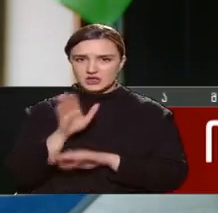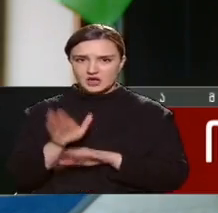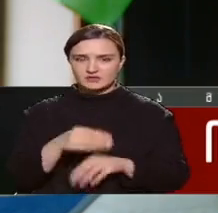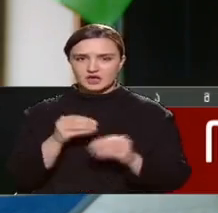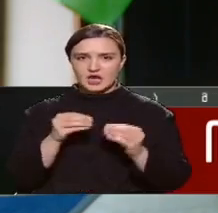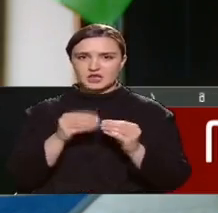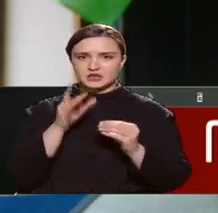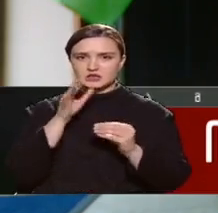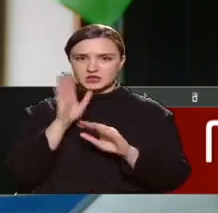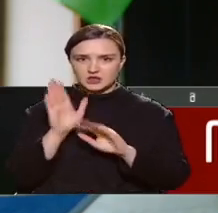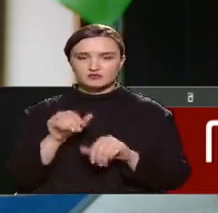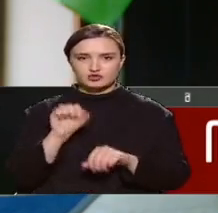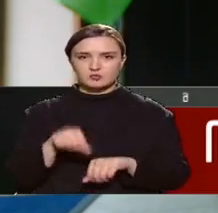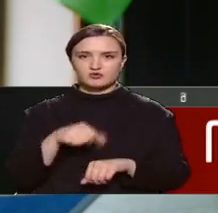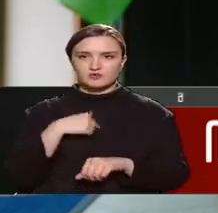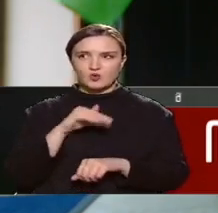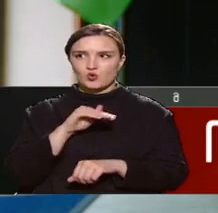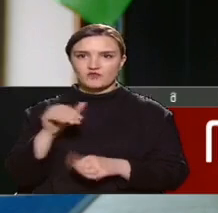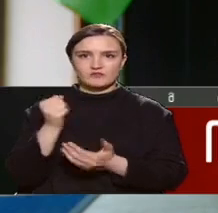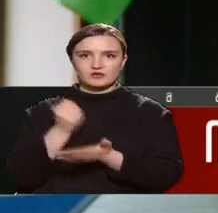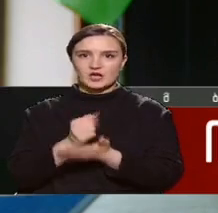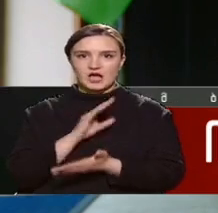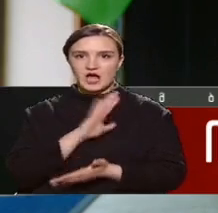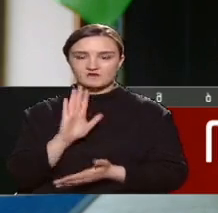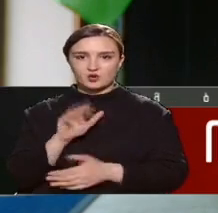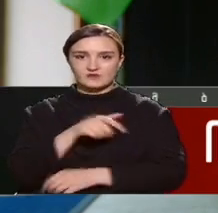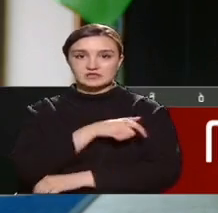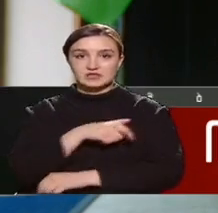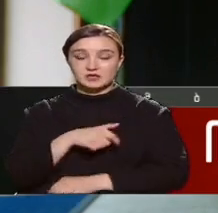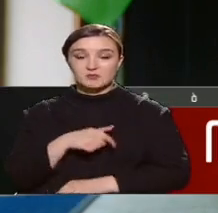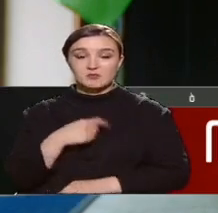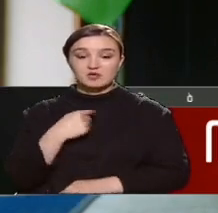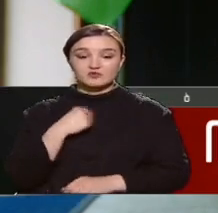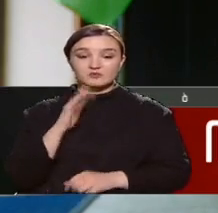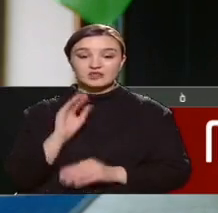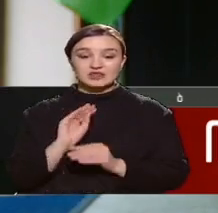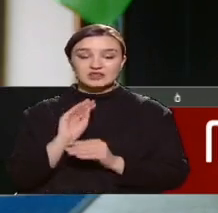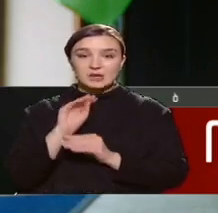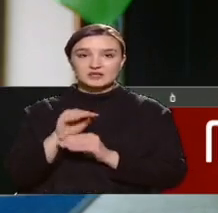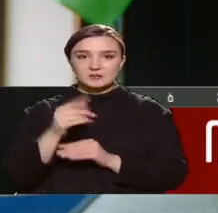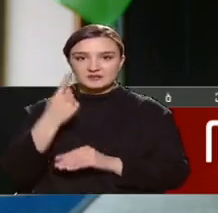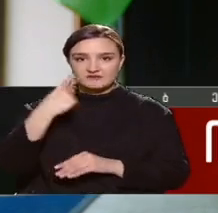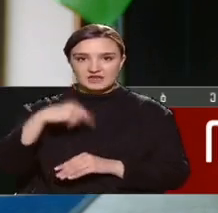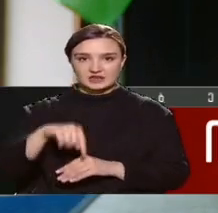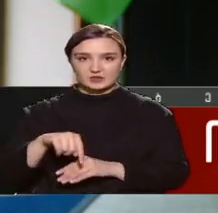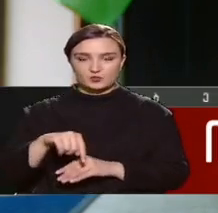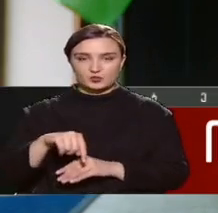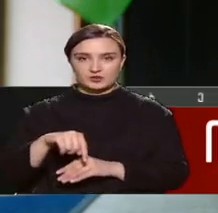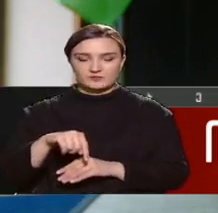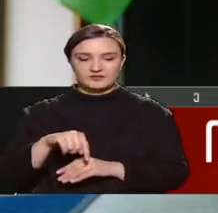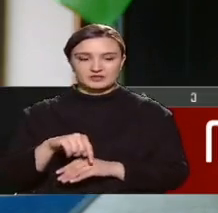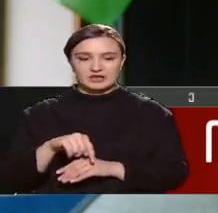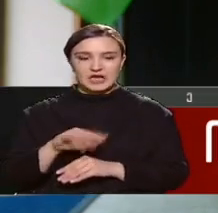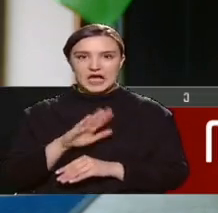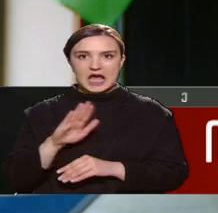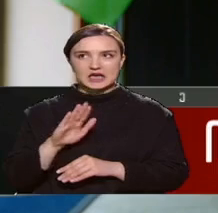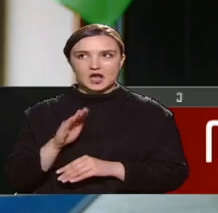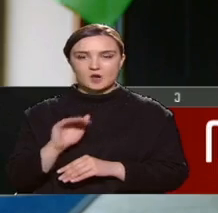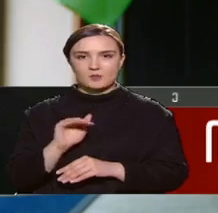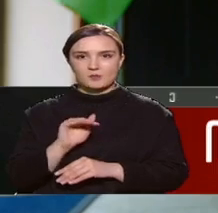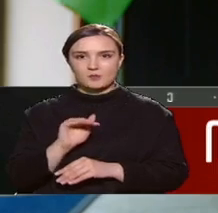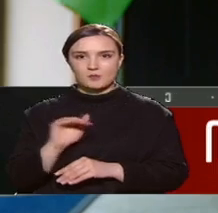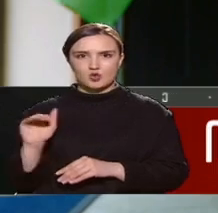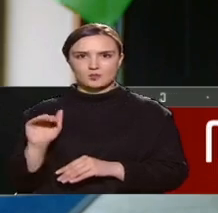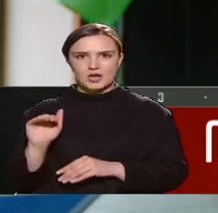ევროკავშირის წევრი, მაგრამ ეს უბრალოდ ნიშნავს, რომ ჩვენ გვეკეთება რაღაც დამატებითი ვალდებულებები და არა ფორმალური ვალდებულებები, იმიტომ